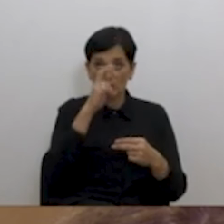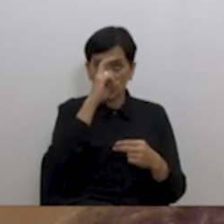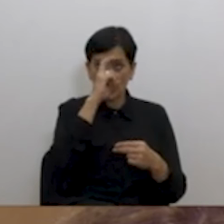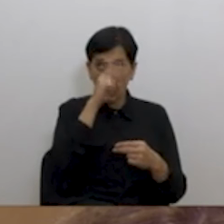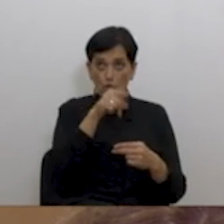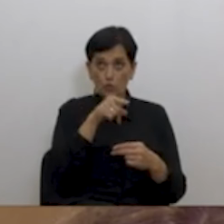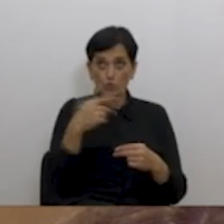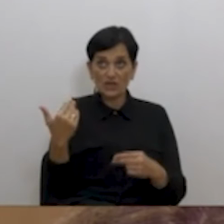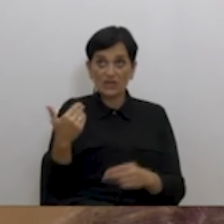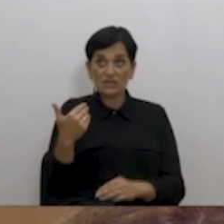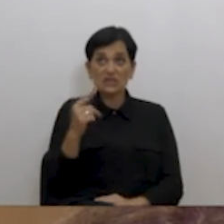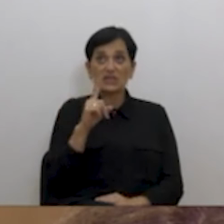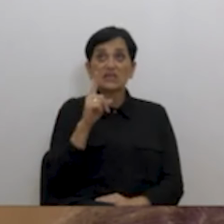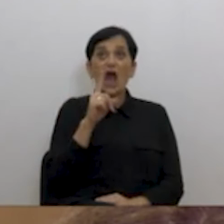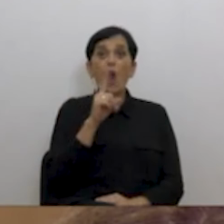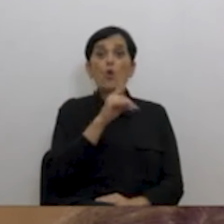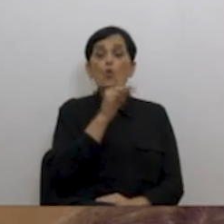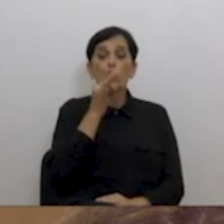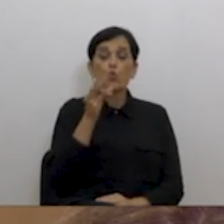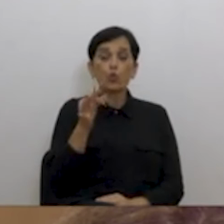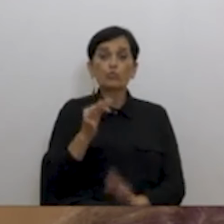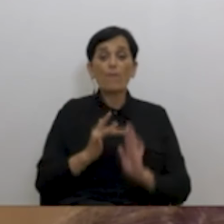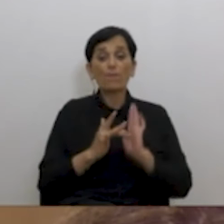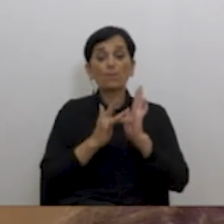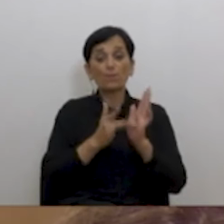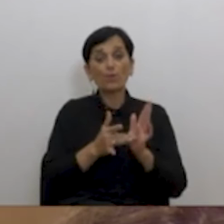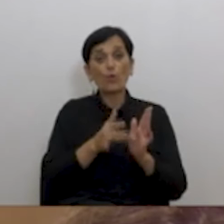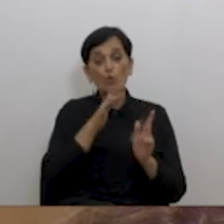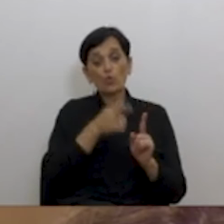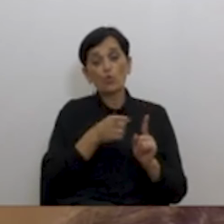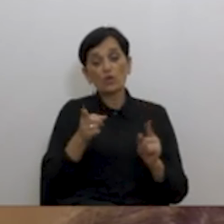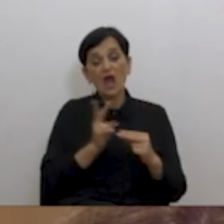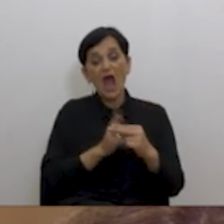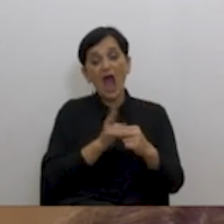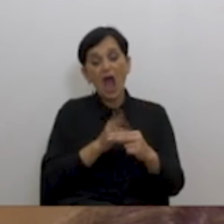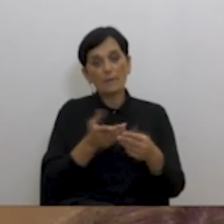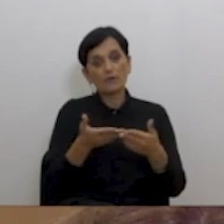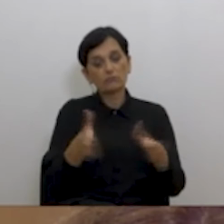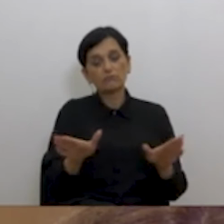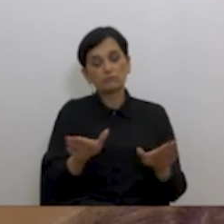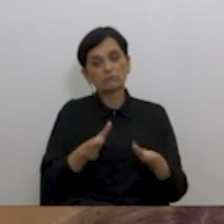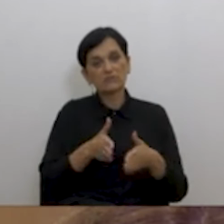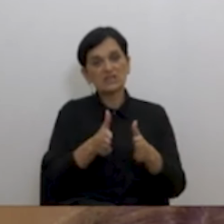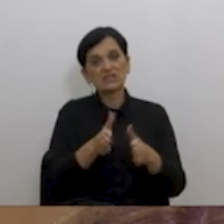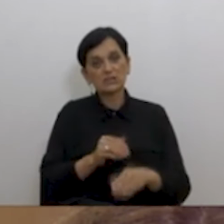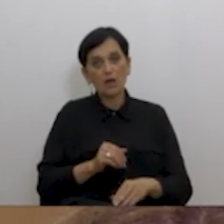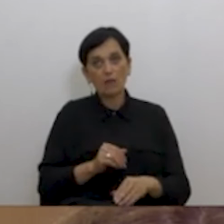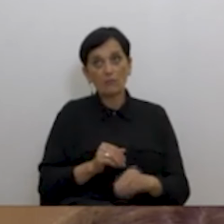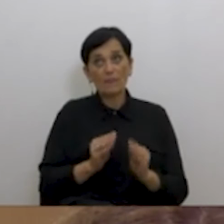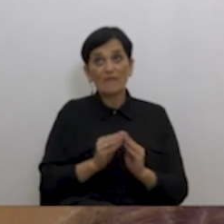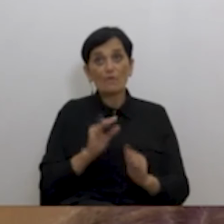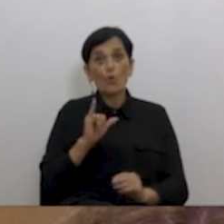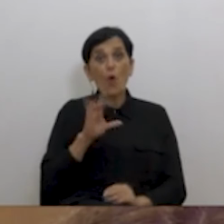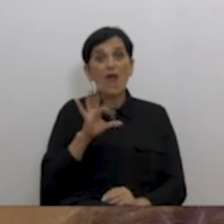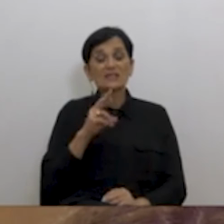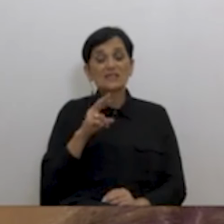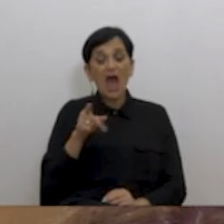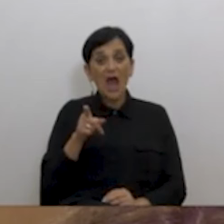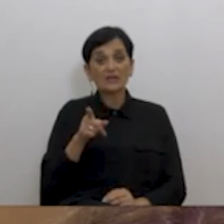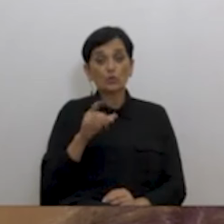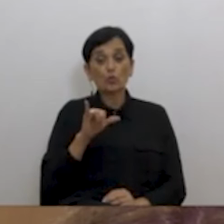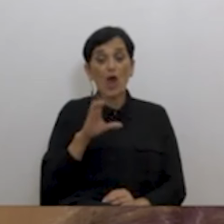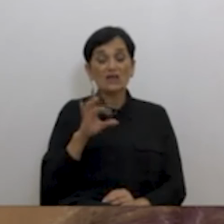მხრიდან და რა უთხარით თქვენ რომ თურმე ტურისტულ სეზონს აბკოლებდნენ და გზა უნდა გაეთავისუფლებინათ და ისევე USAID-ს მიმართეთ იმ